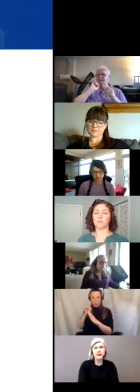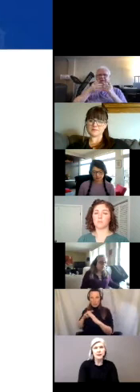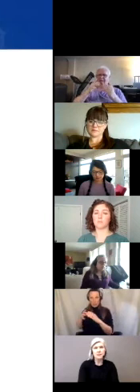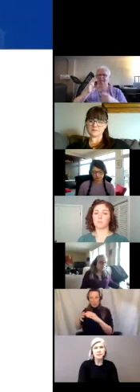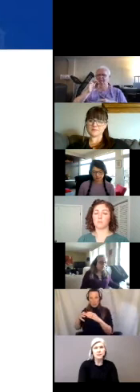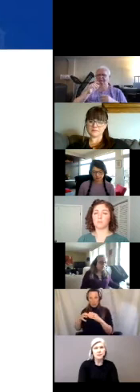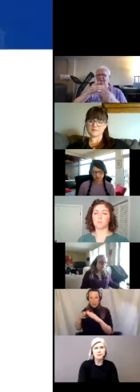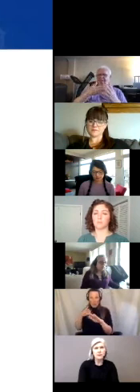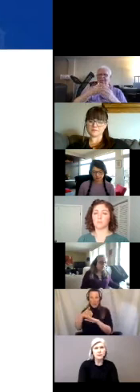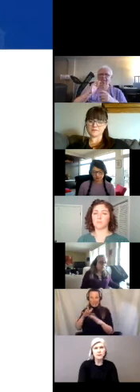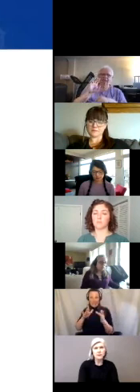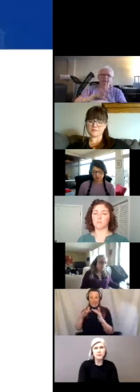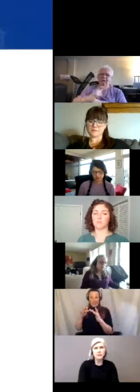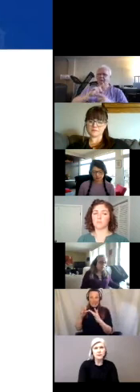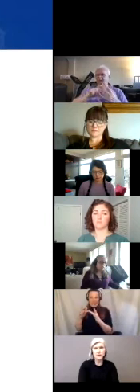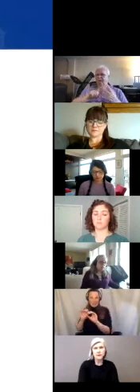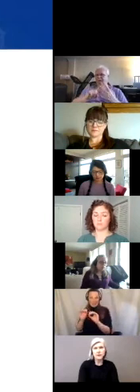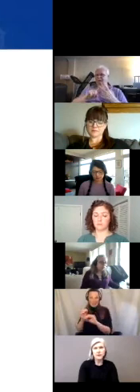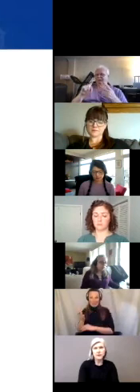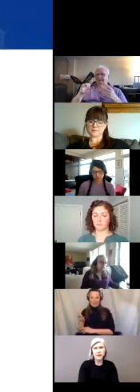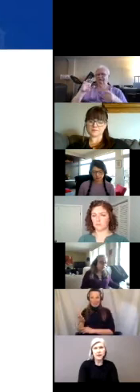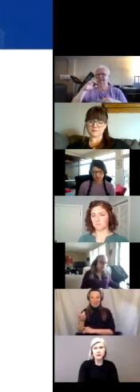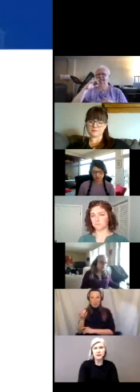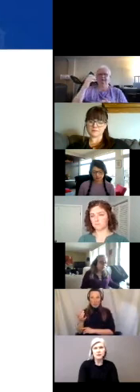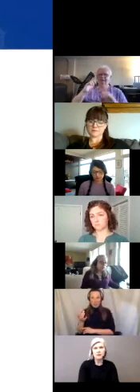n'ont pas accès à l'Internet.